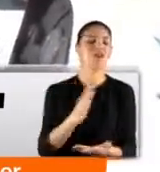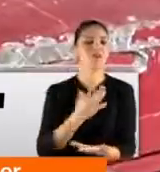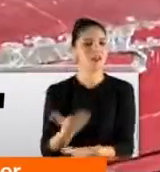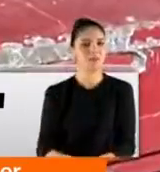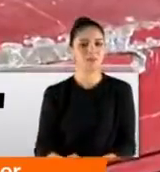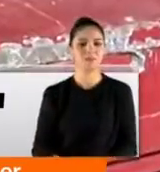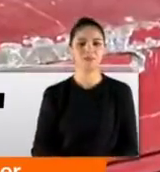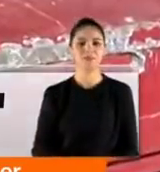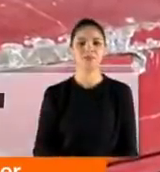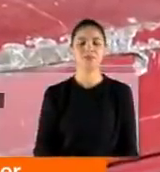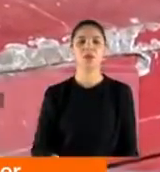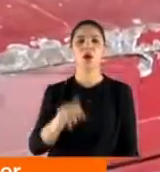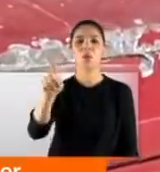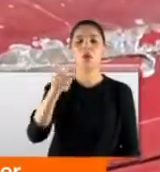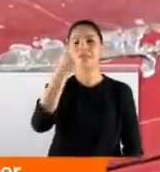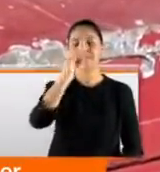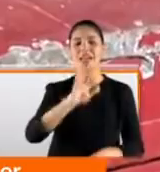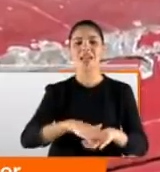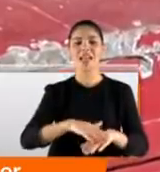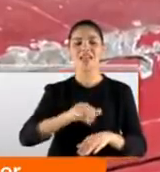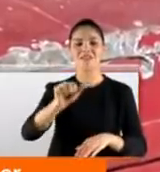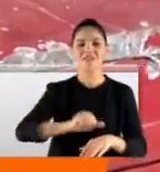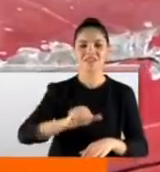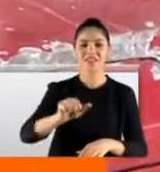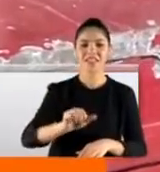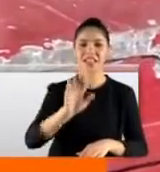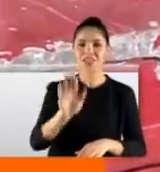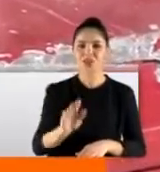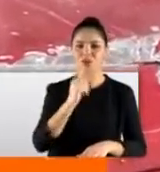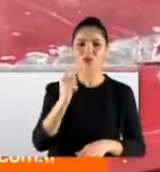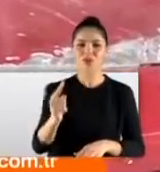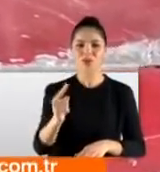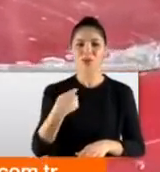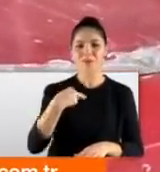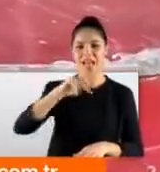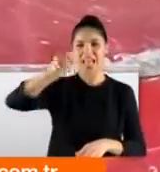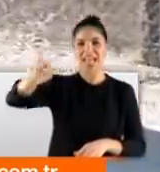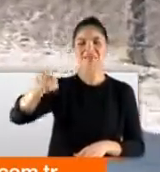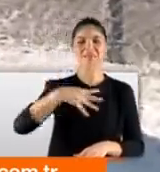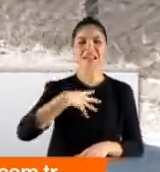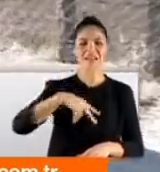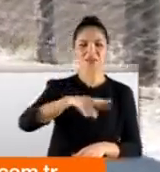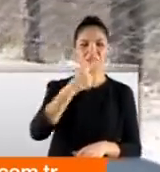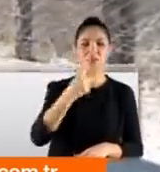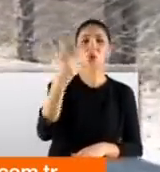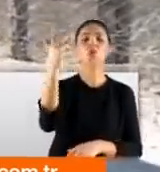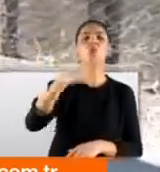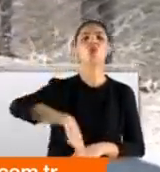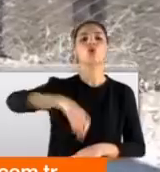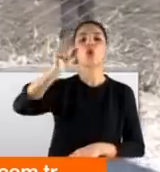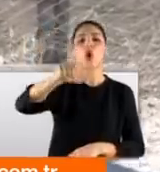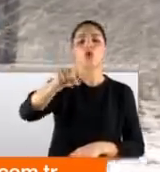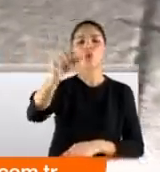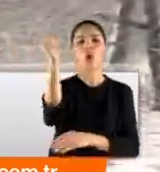ediyor. Tek eliyle vites attım, aman abi dur diyor. Ben ineyim, sen tekerlen gitme be. 3 ton yük kapasiteli